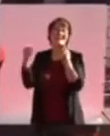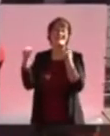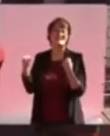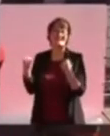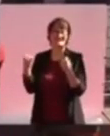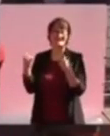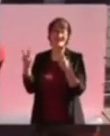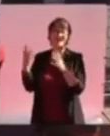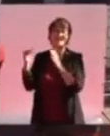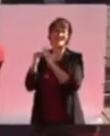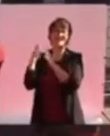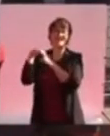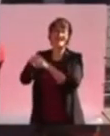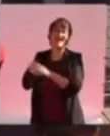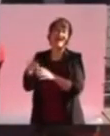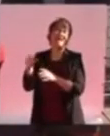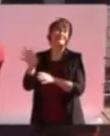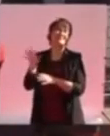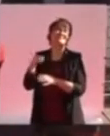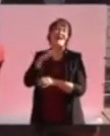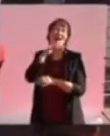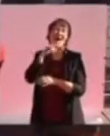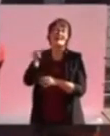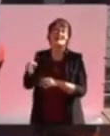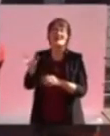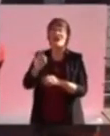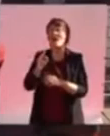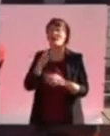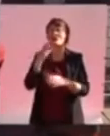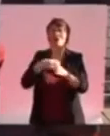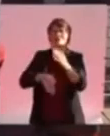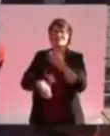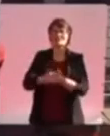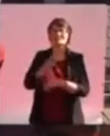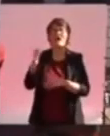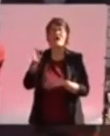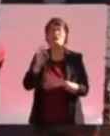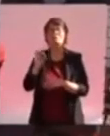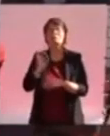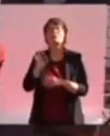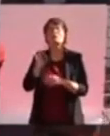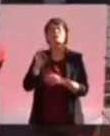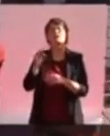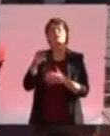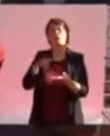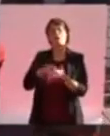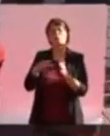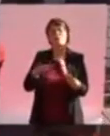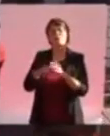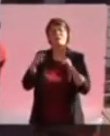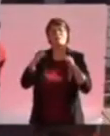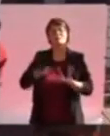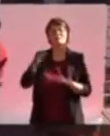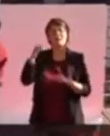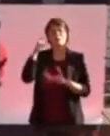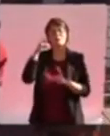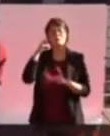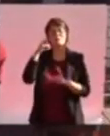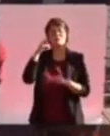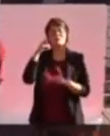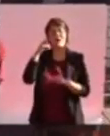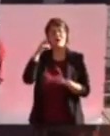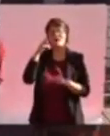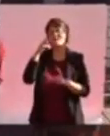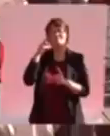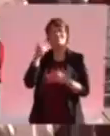con le persone anziane e disabili con problemi di salute mentale di dipendenze ma il più possibile a casa propria